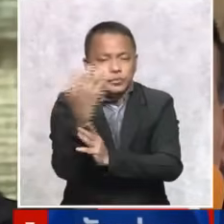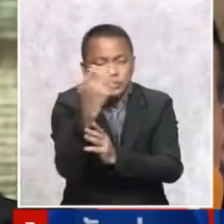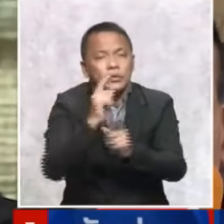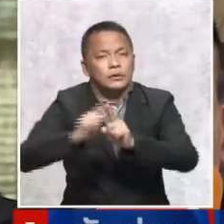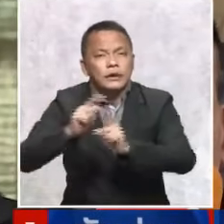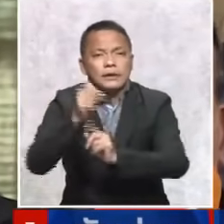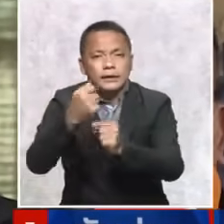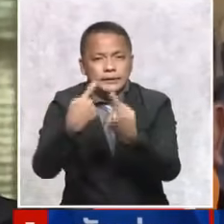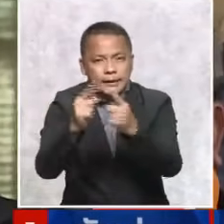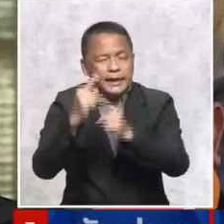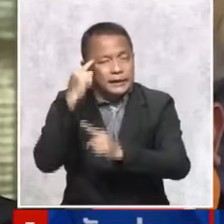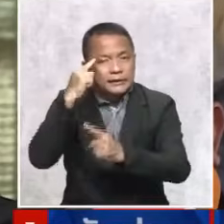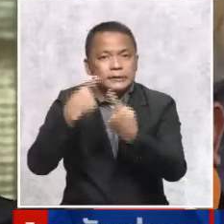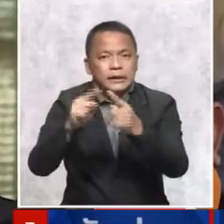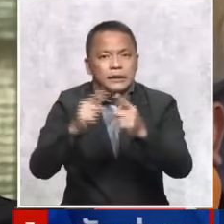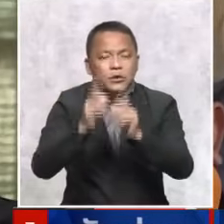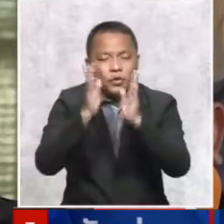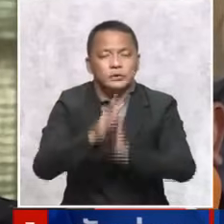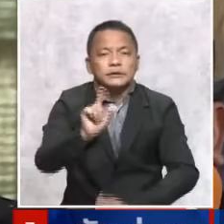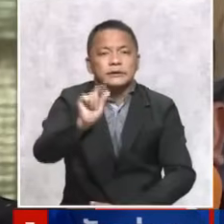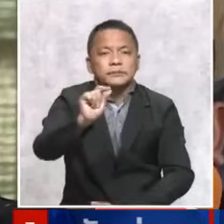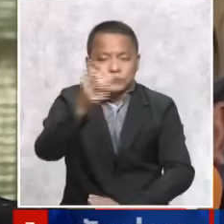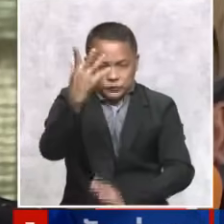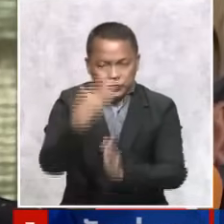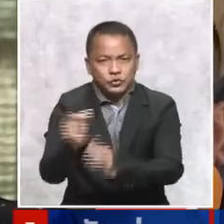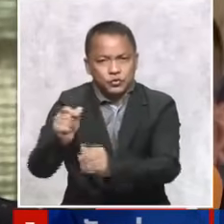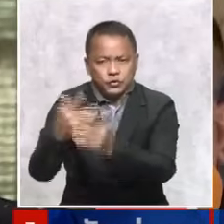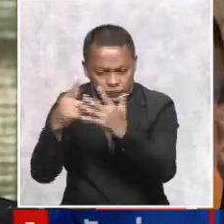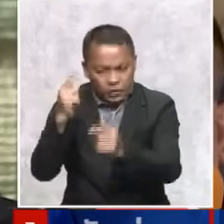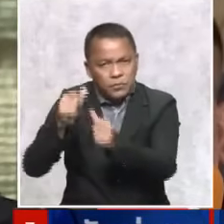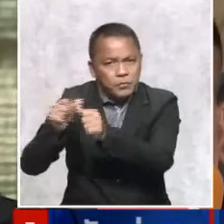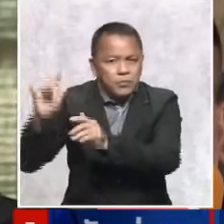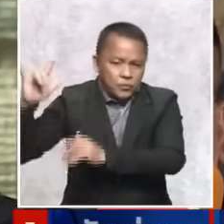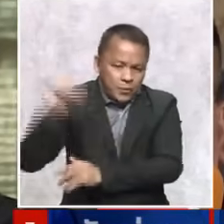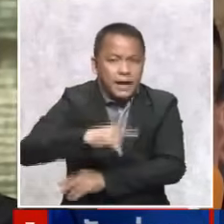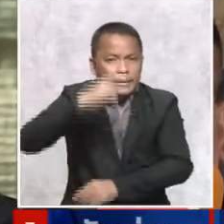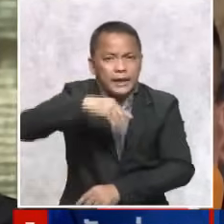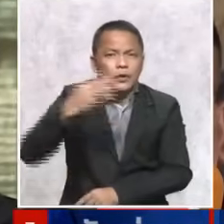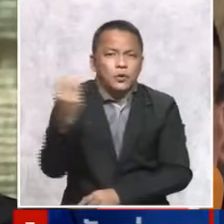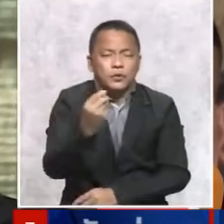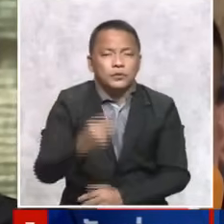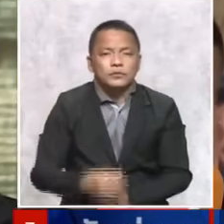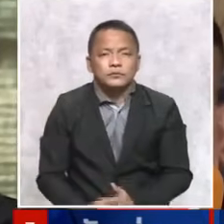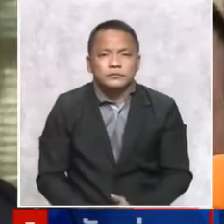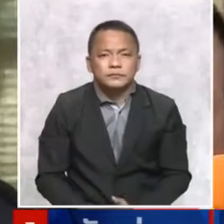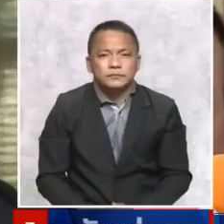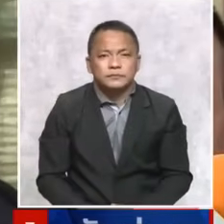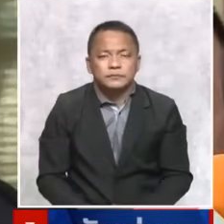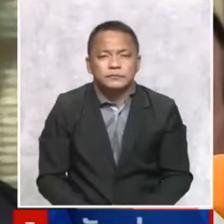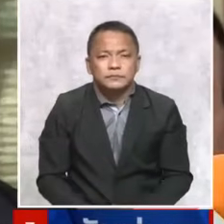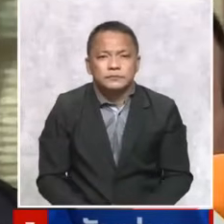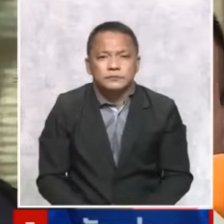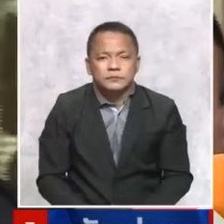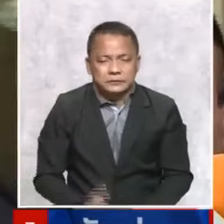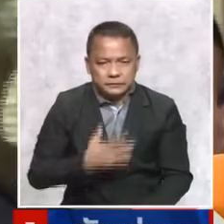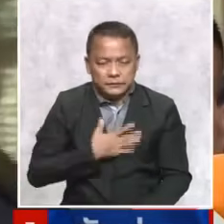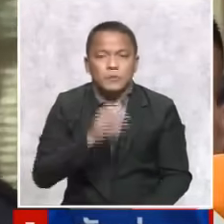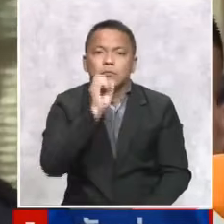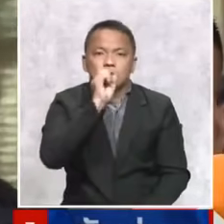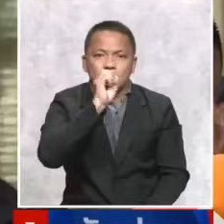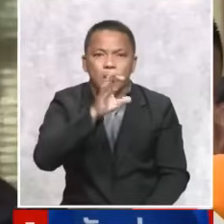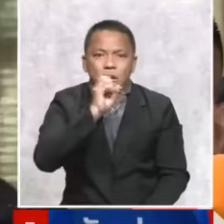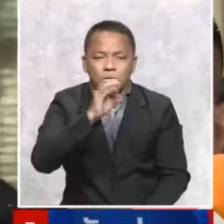ณะแต่เหนือสิ่งอื่นใด20คนที่เหลือต้องออกมาให้ได้เร็วที่สุดค่ะ ผมต้องเรียนตรงๆ